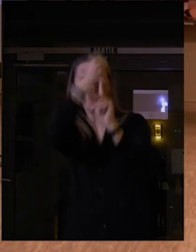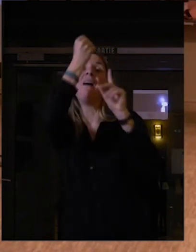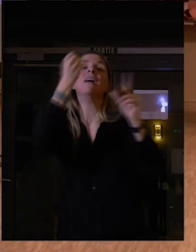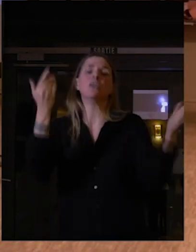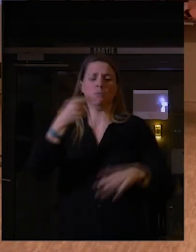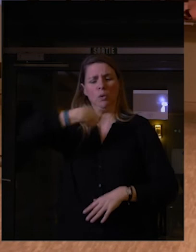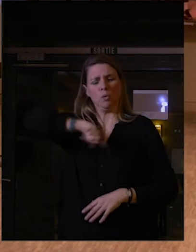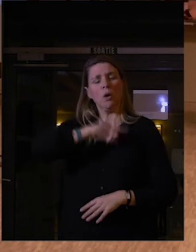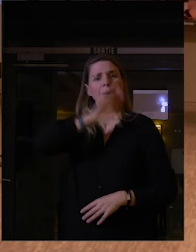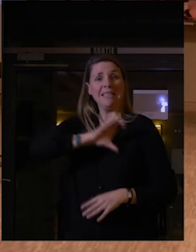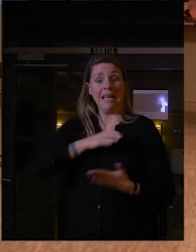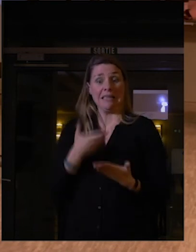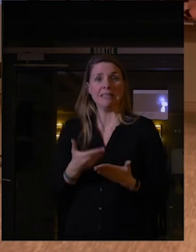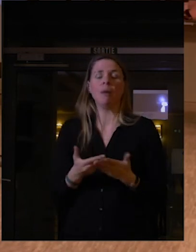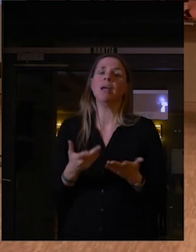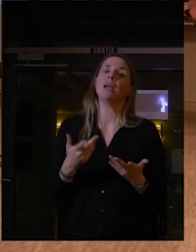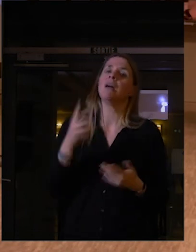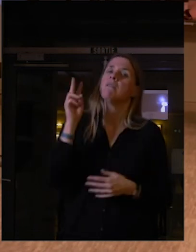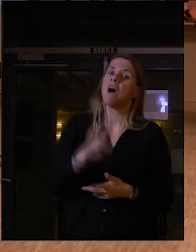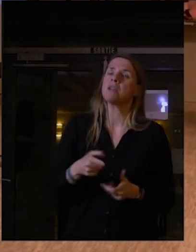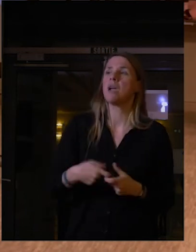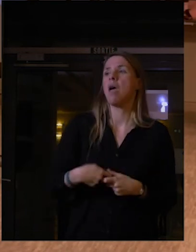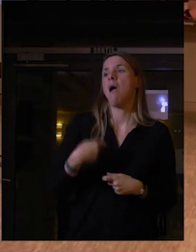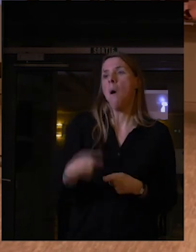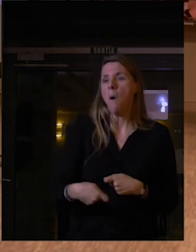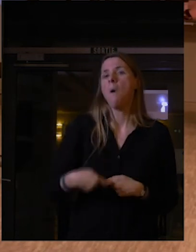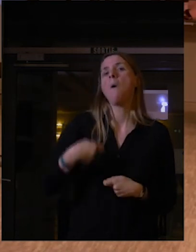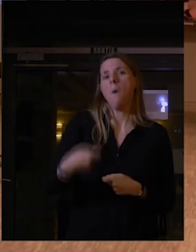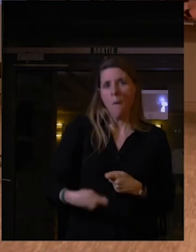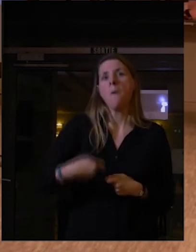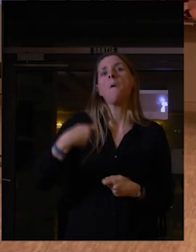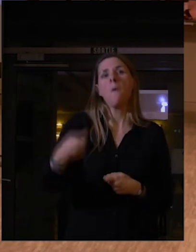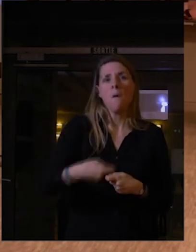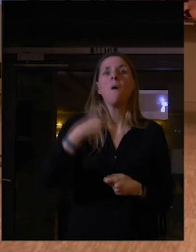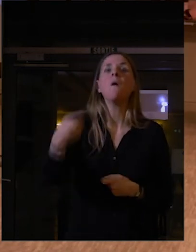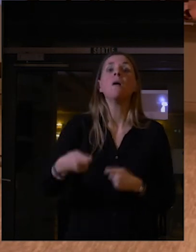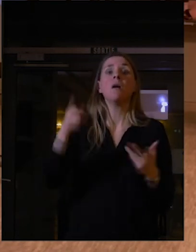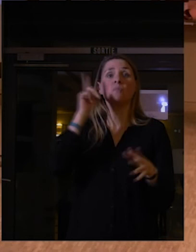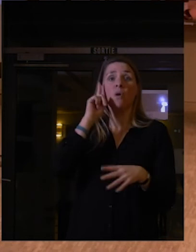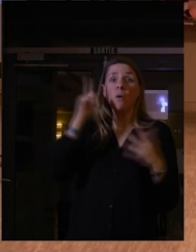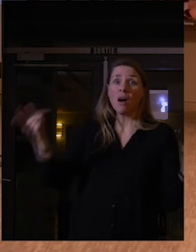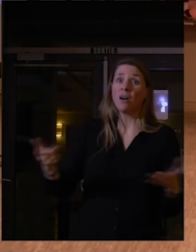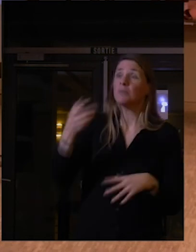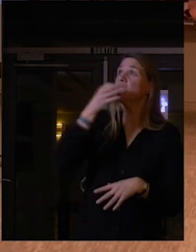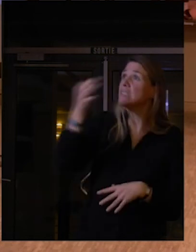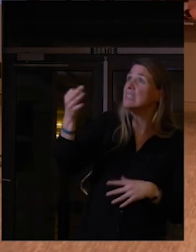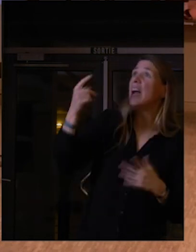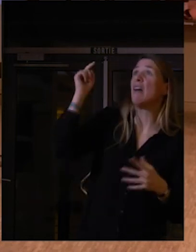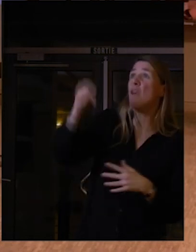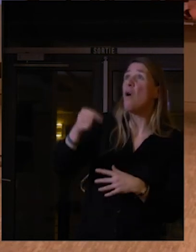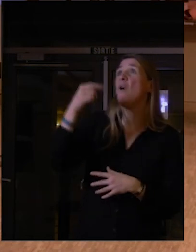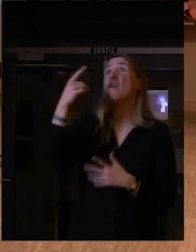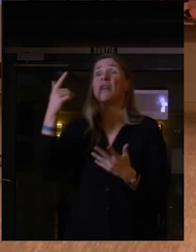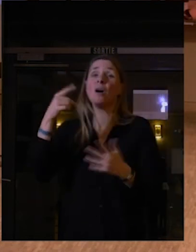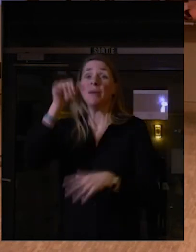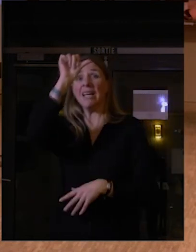de faire des choses comme ça, mais c'est très long. C'est très long, parce que dire aux gens qui ont 400 abonnés garçons qu'il faudrait peut-être